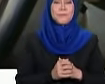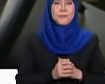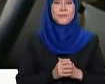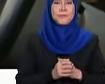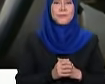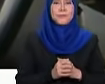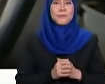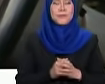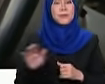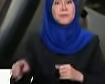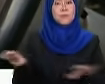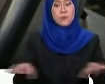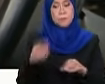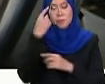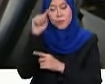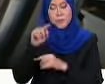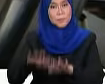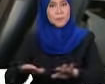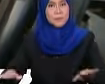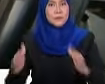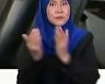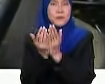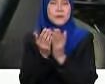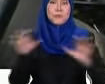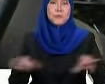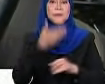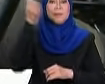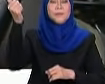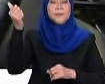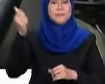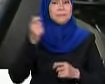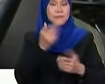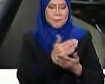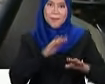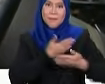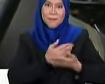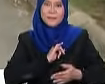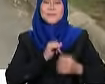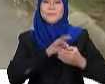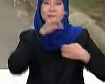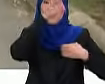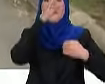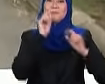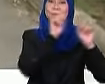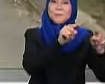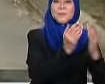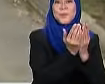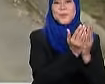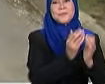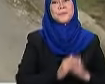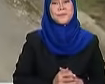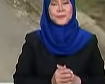membuat untuk budak-budak di sekolahnya untuk yang ngetem terbaiklah udah tetap semangat setelah pagi sudah banget persiapannya